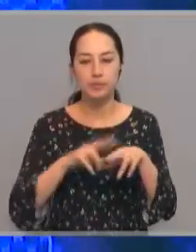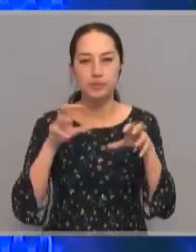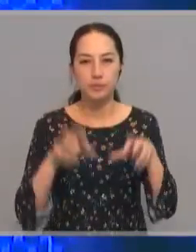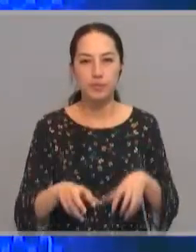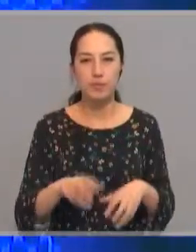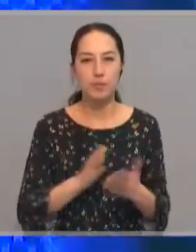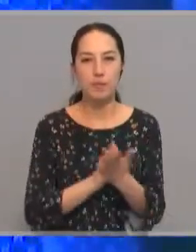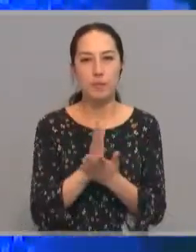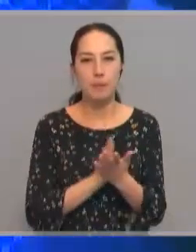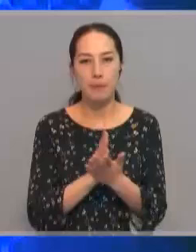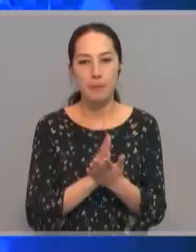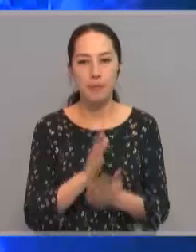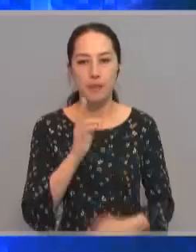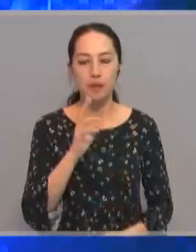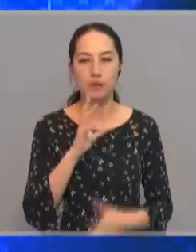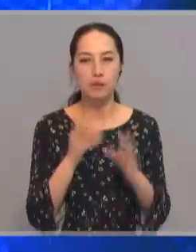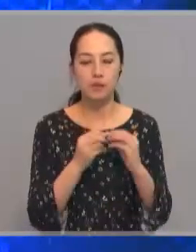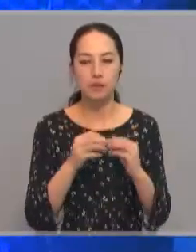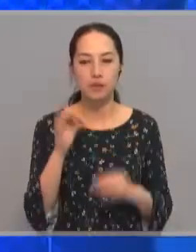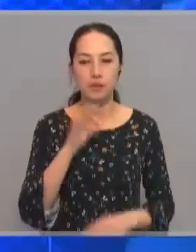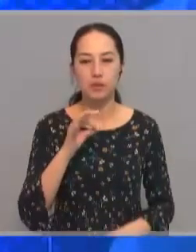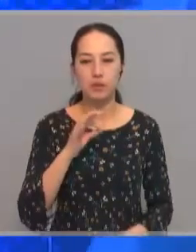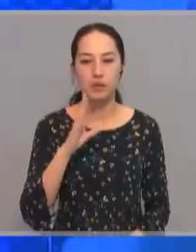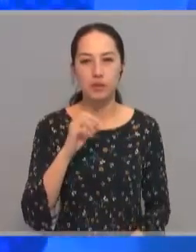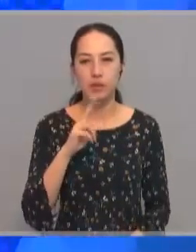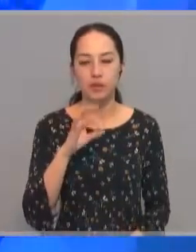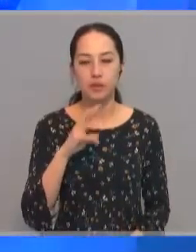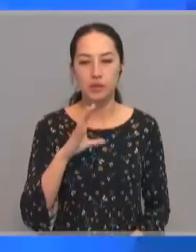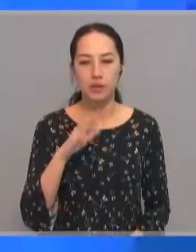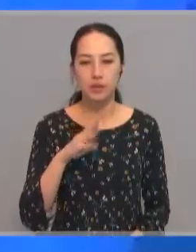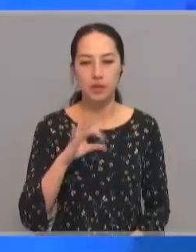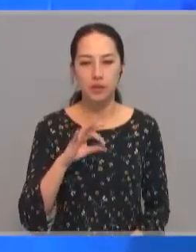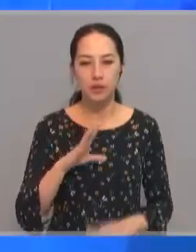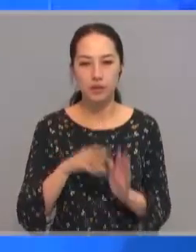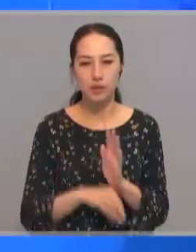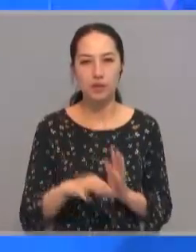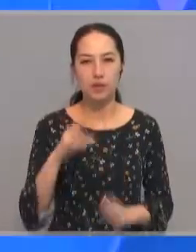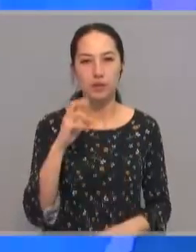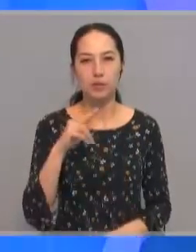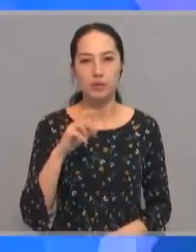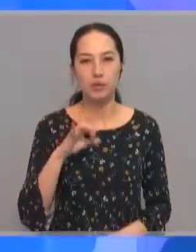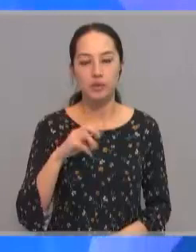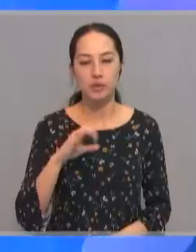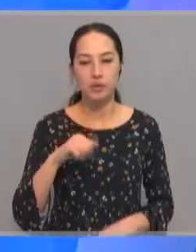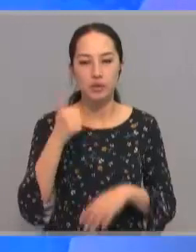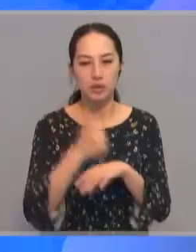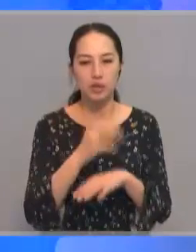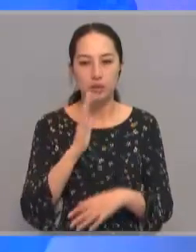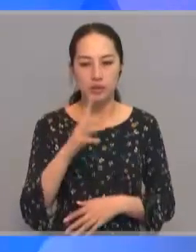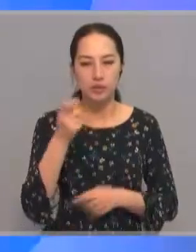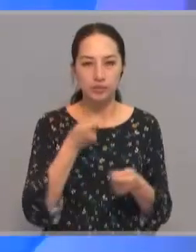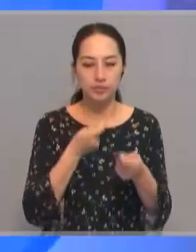келген мемлекеттік қызметтер көрсету мәселелері жөніндегі ведомствоаралық жұмыс тобының төрағалығын бұдан былай департамент басшысы атқаратын болып